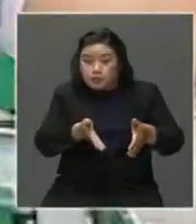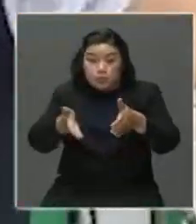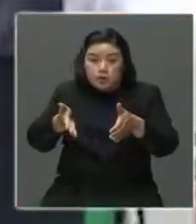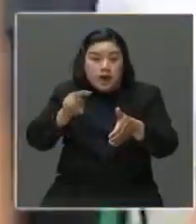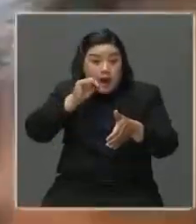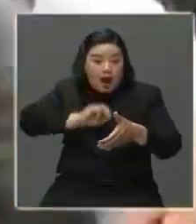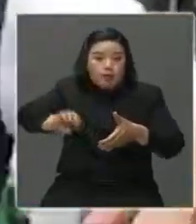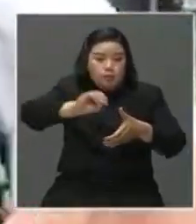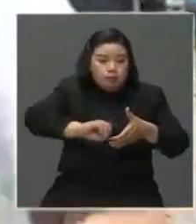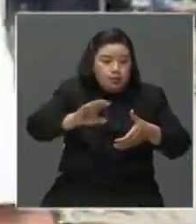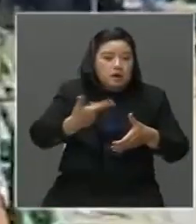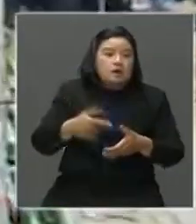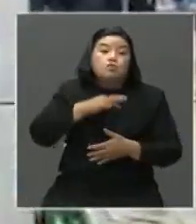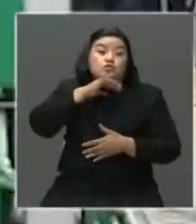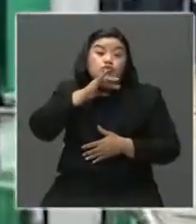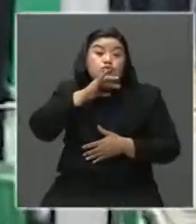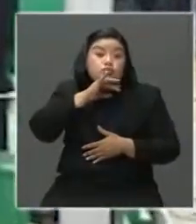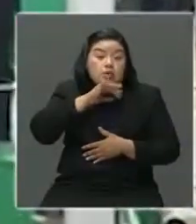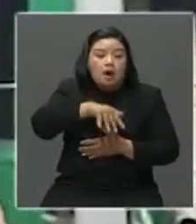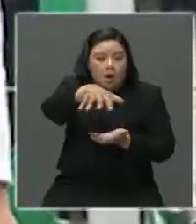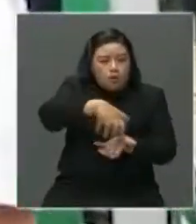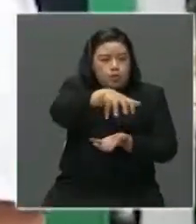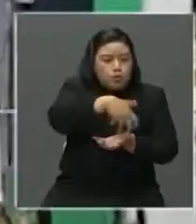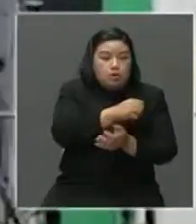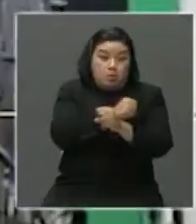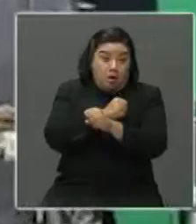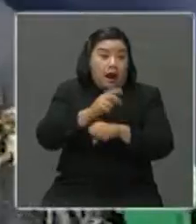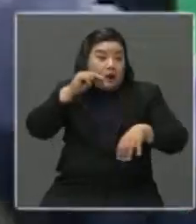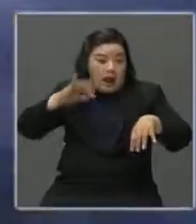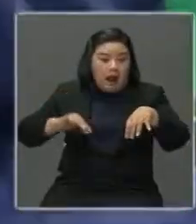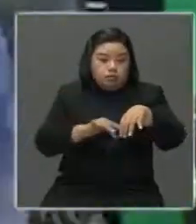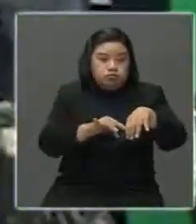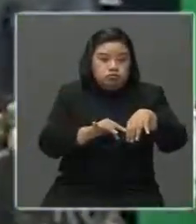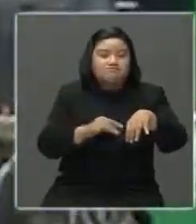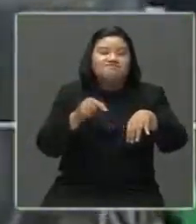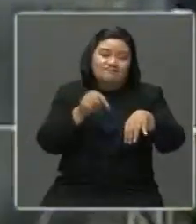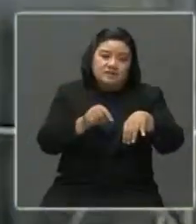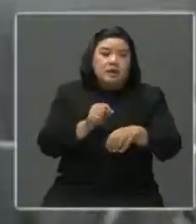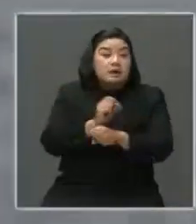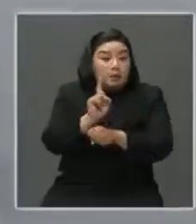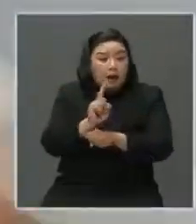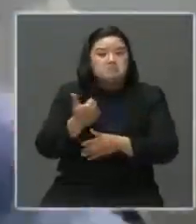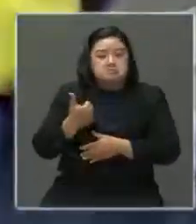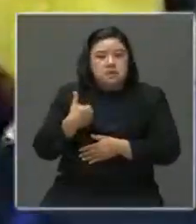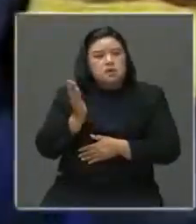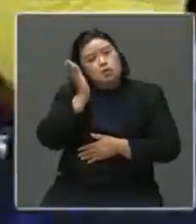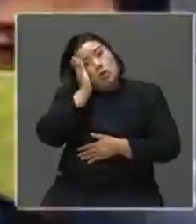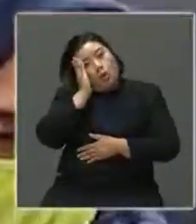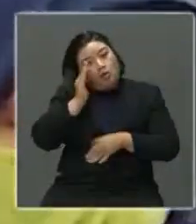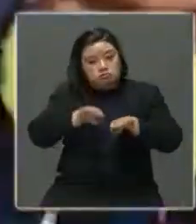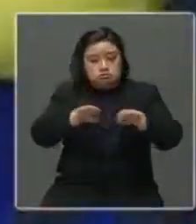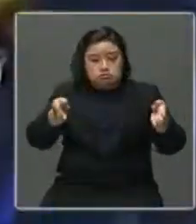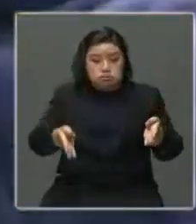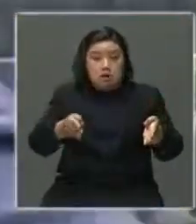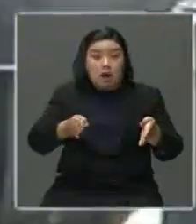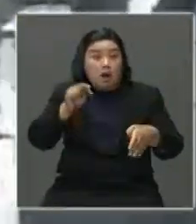แล้วก็เก็บขยะชิ้นใหญ่ที่จะไปอุดตันบริเวณประตูระบายน้ำนะคะคือบางทีเนี่ยคุณเมย์ที่นอนทั้งอันเนี่ยมันไหลมาตรง